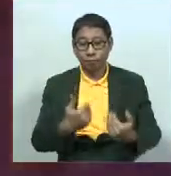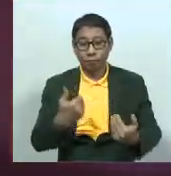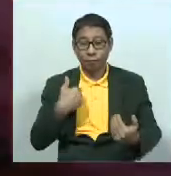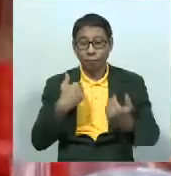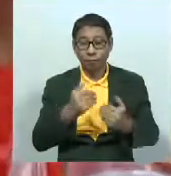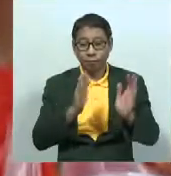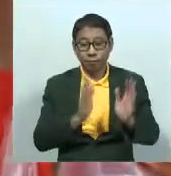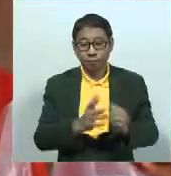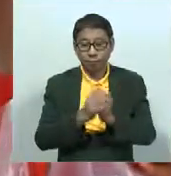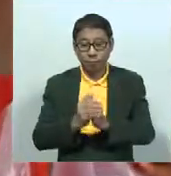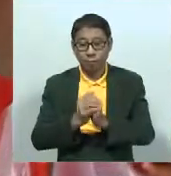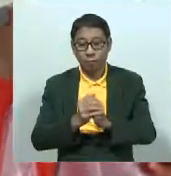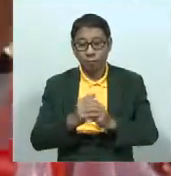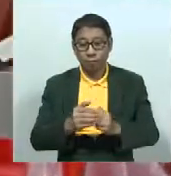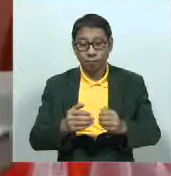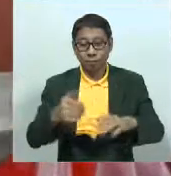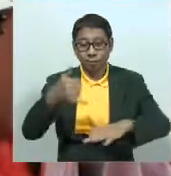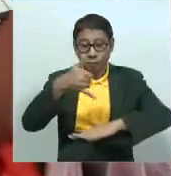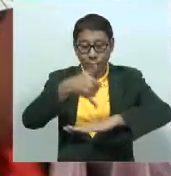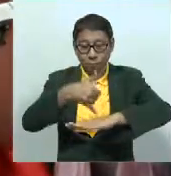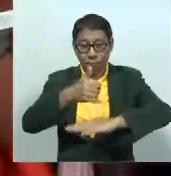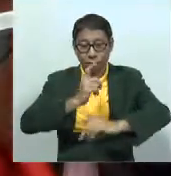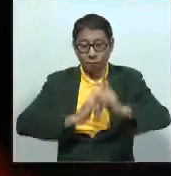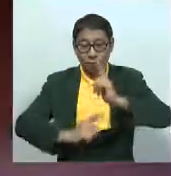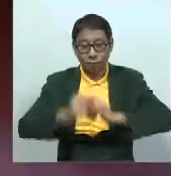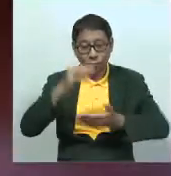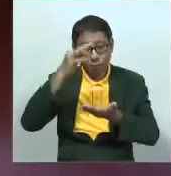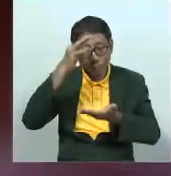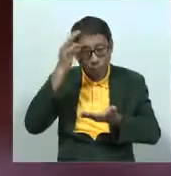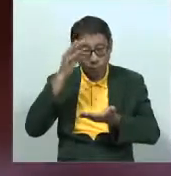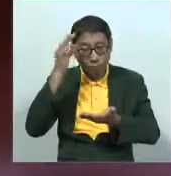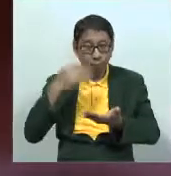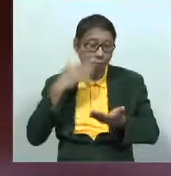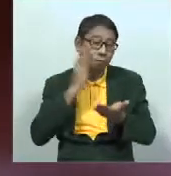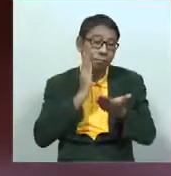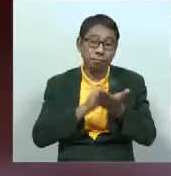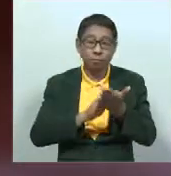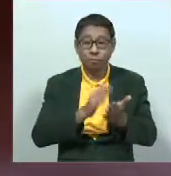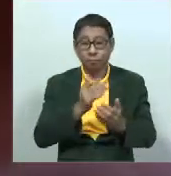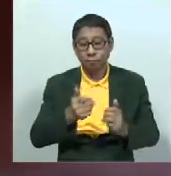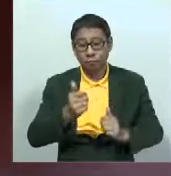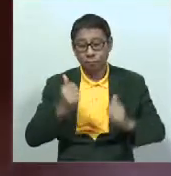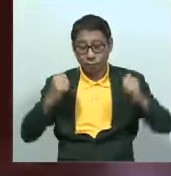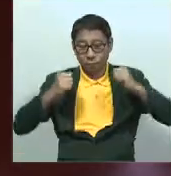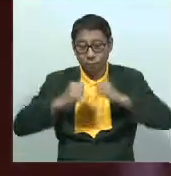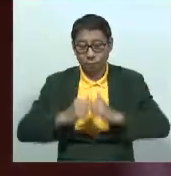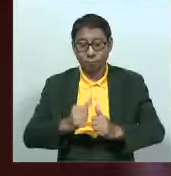ชุงต่างทยอยขึ้นมาบนโรงงิ้วเพื่อแต่งหน้าและเตรียมเครื่องแต่งกายก่อนทำการแสดง